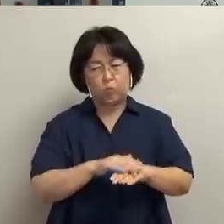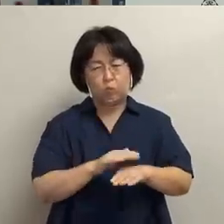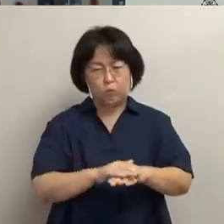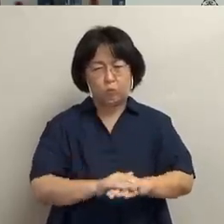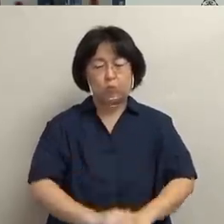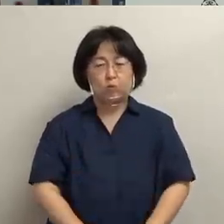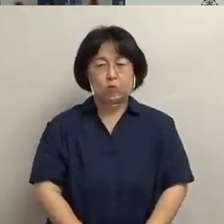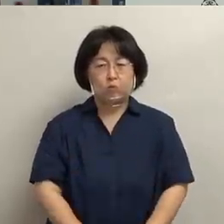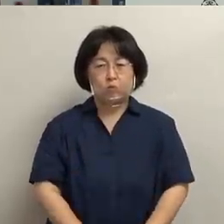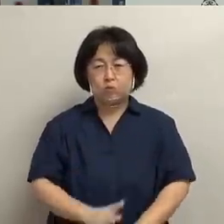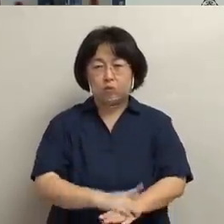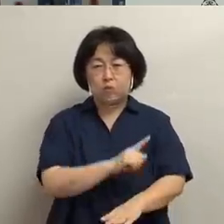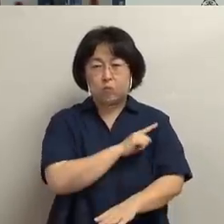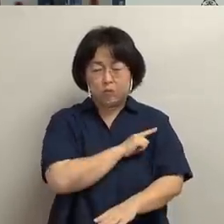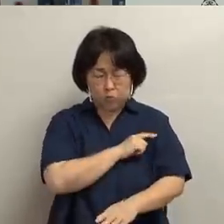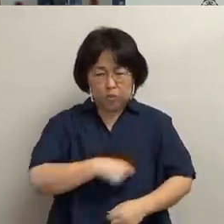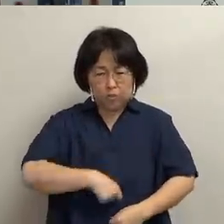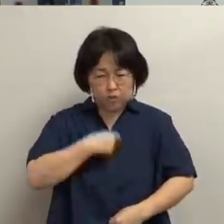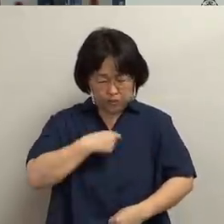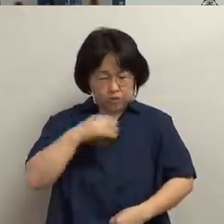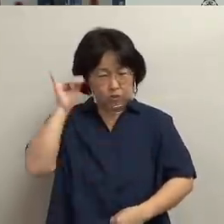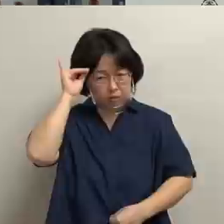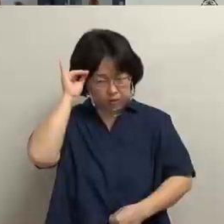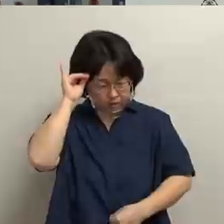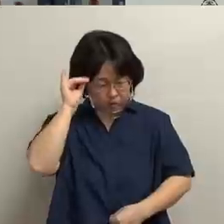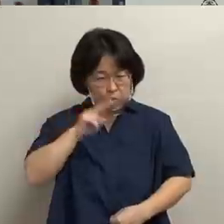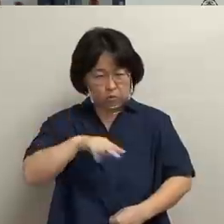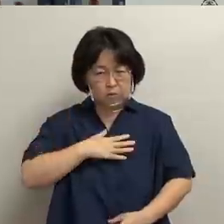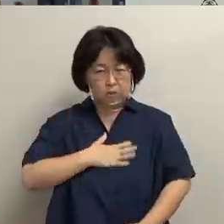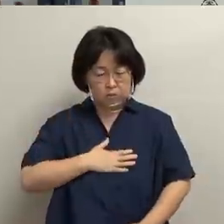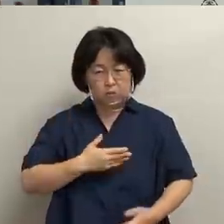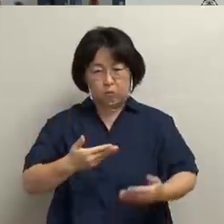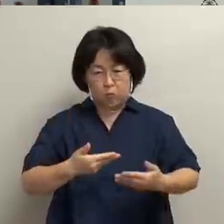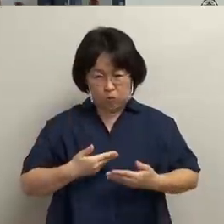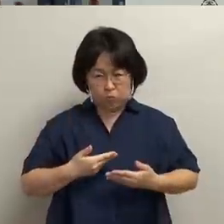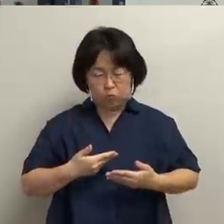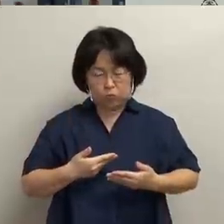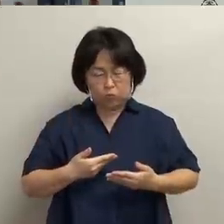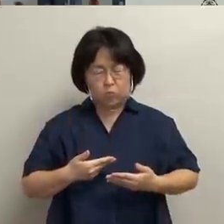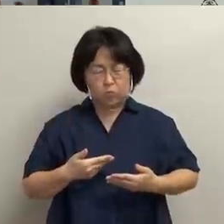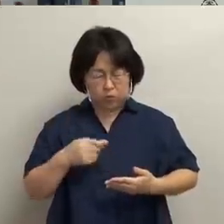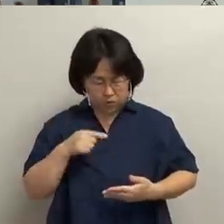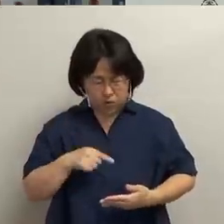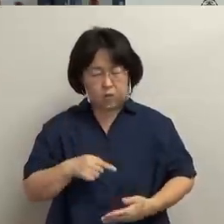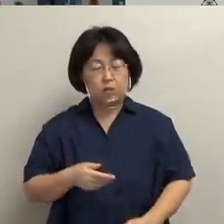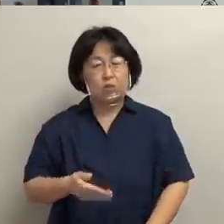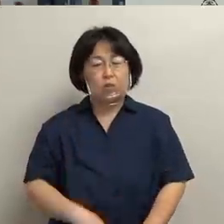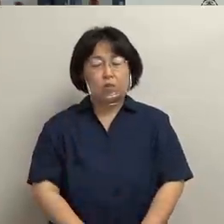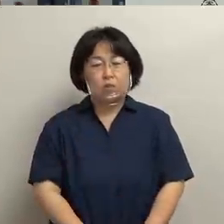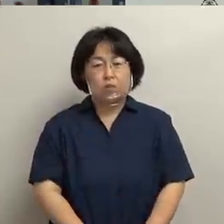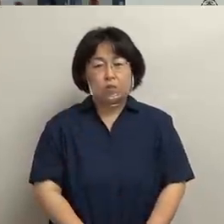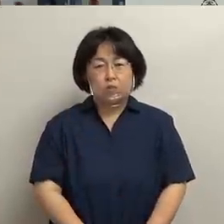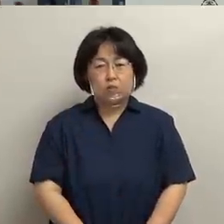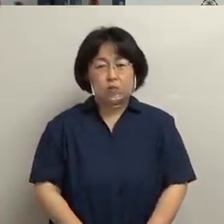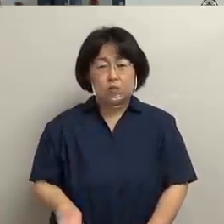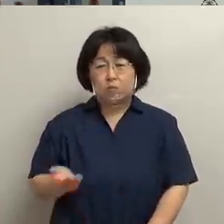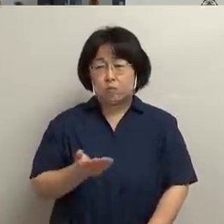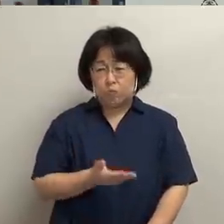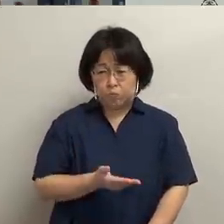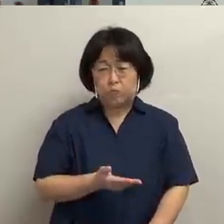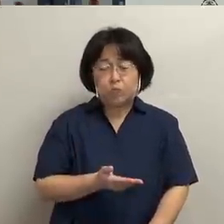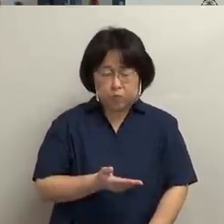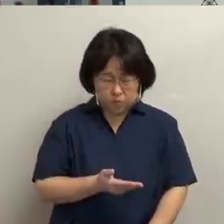まずはですね正しいものを理解していただくこの入り口があってこちらの特典の